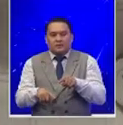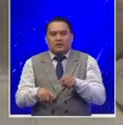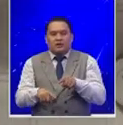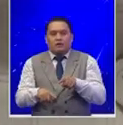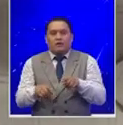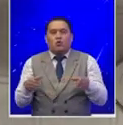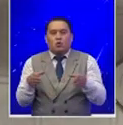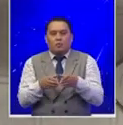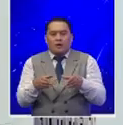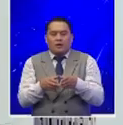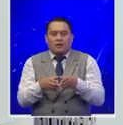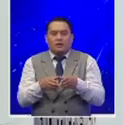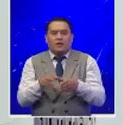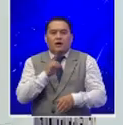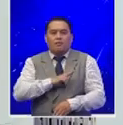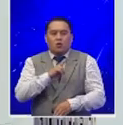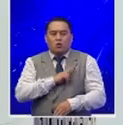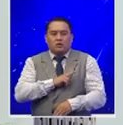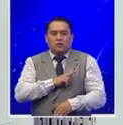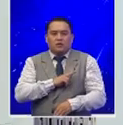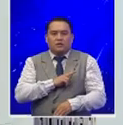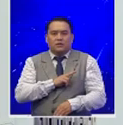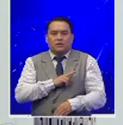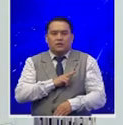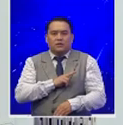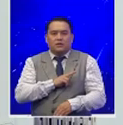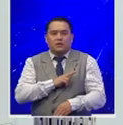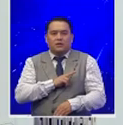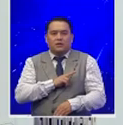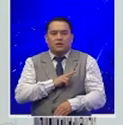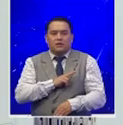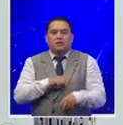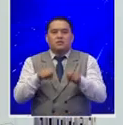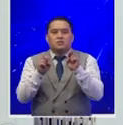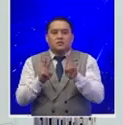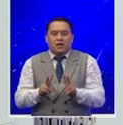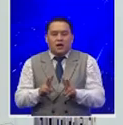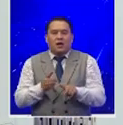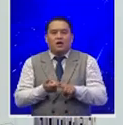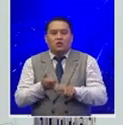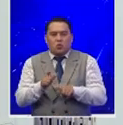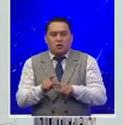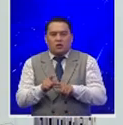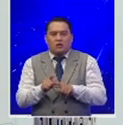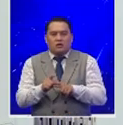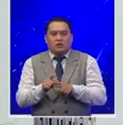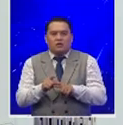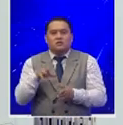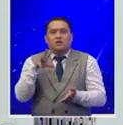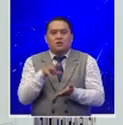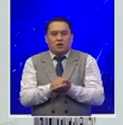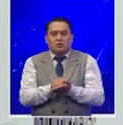оперативных группах. В оперативных группах работают именно те специалисты, которые непосредственно